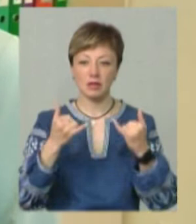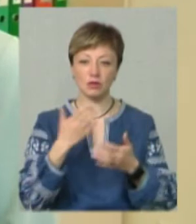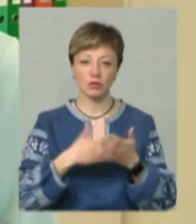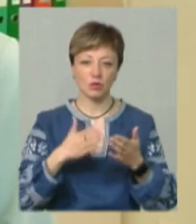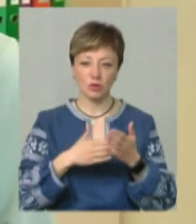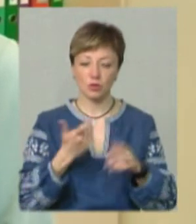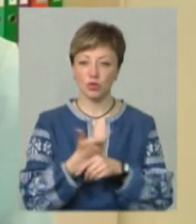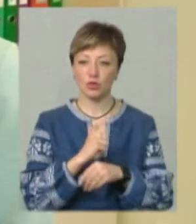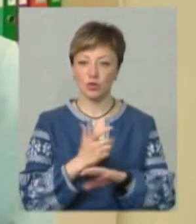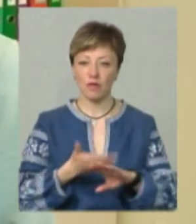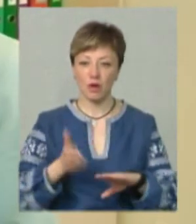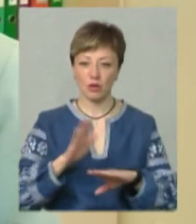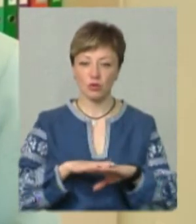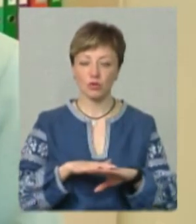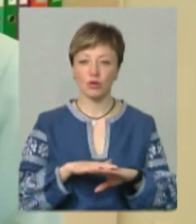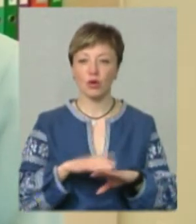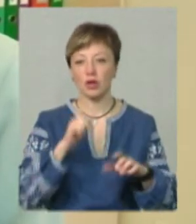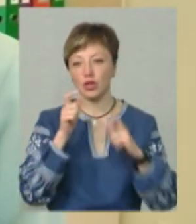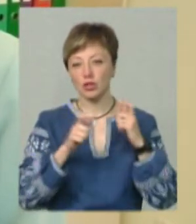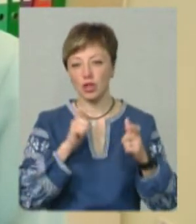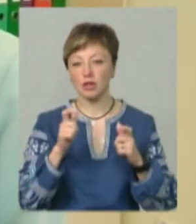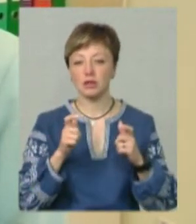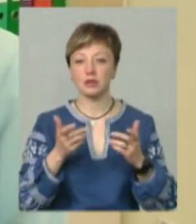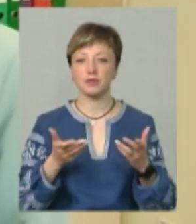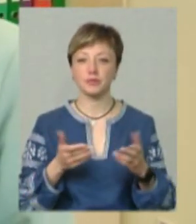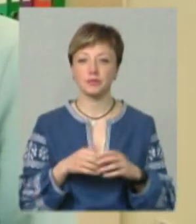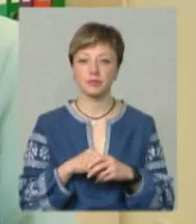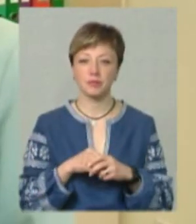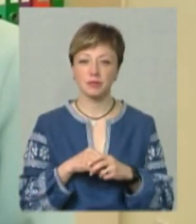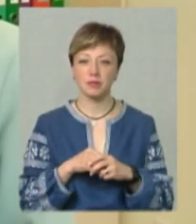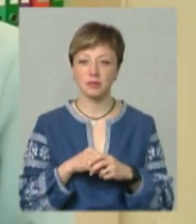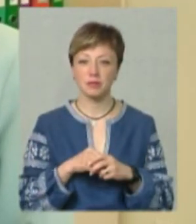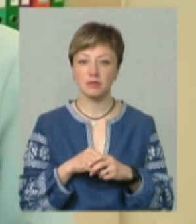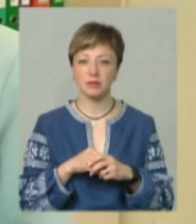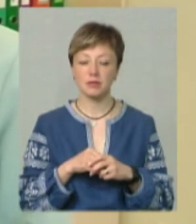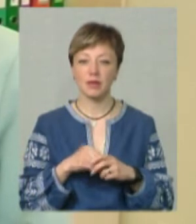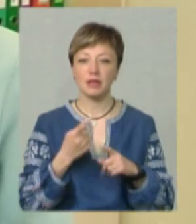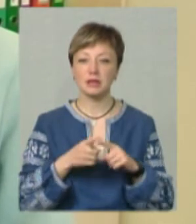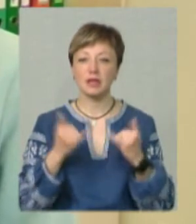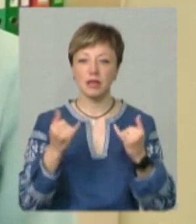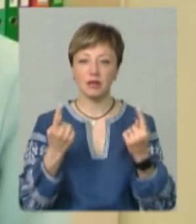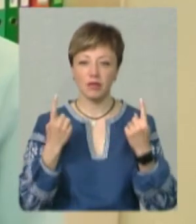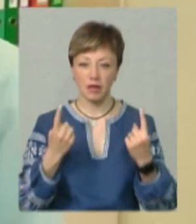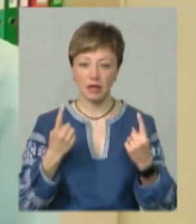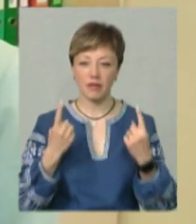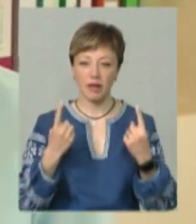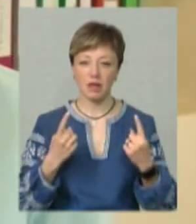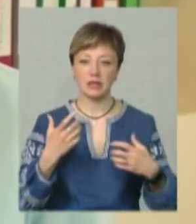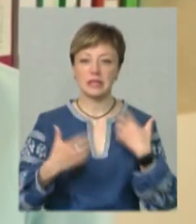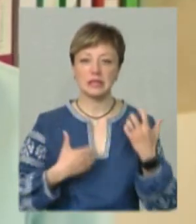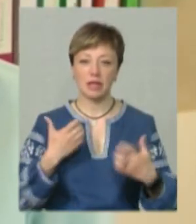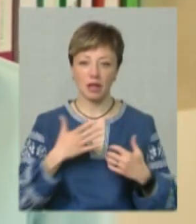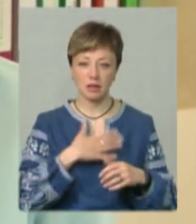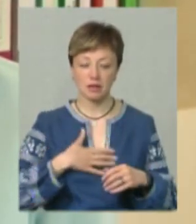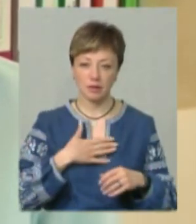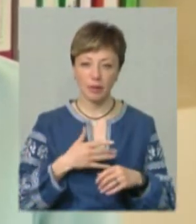ну, дуже важко, вони кричать. Це для них великий-великий стрес. Та каже